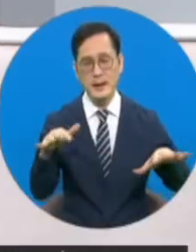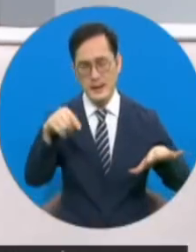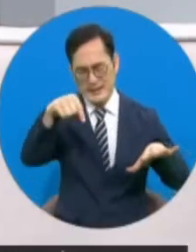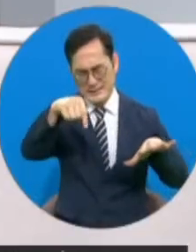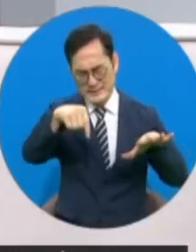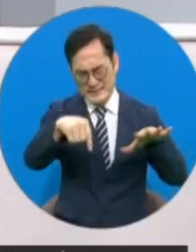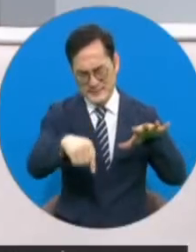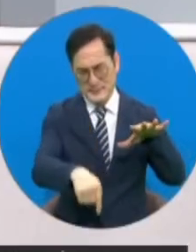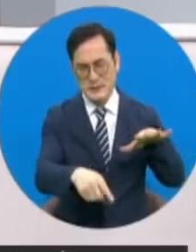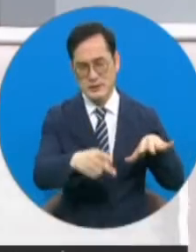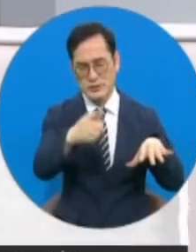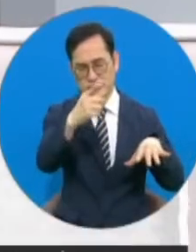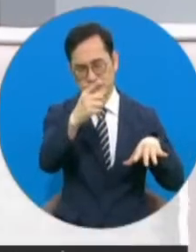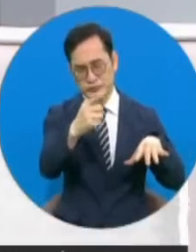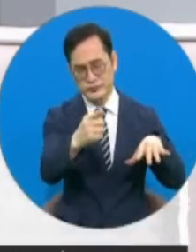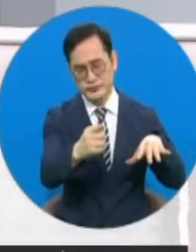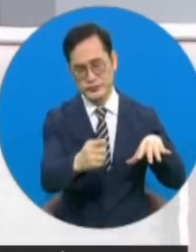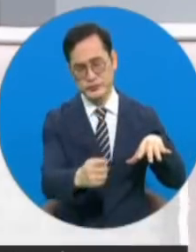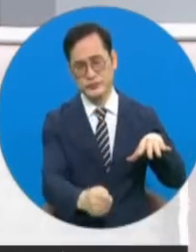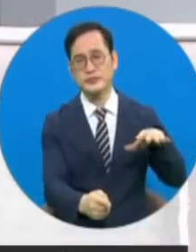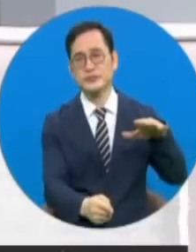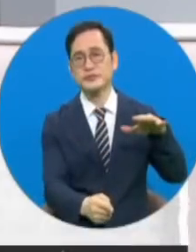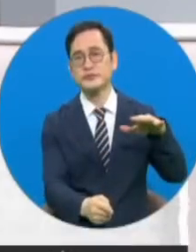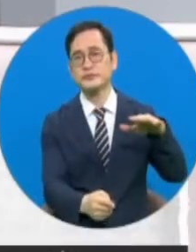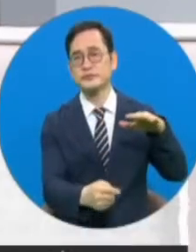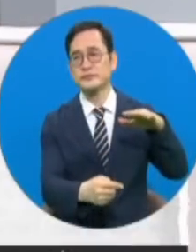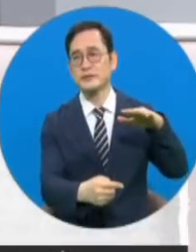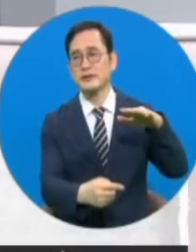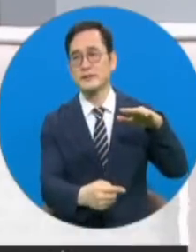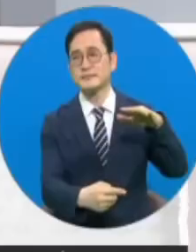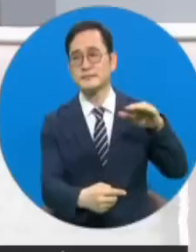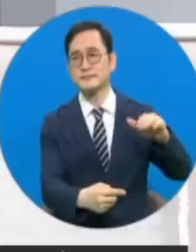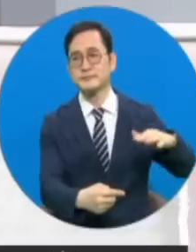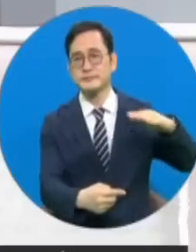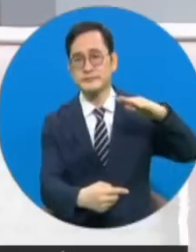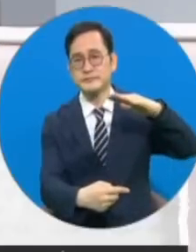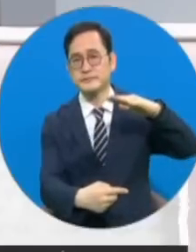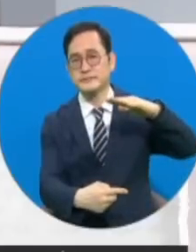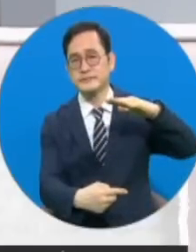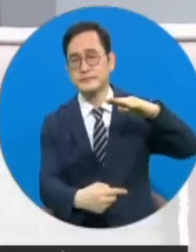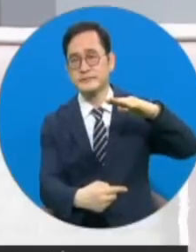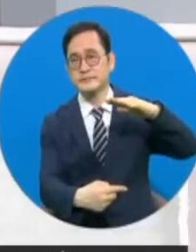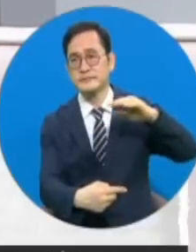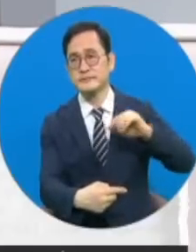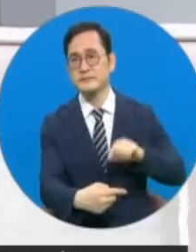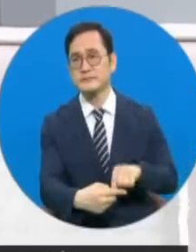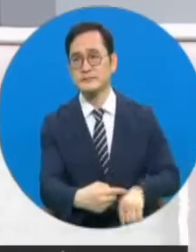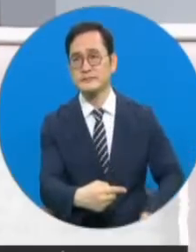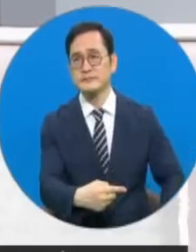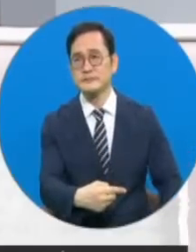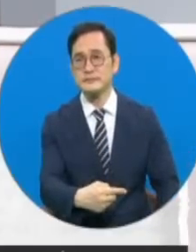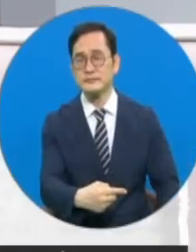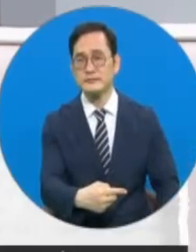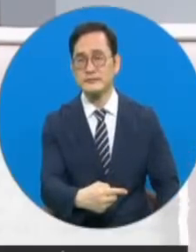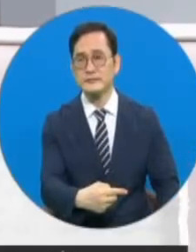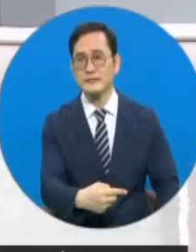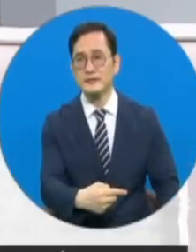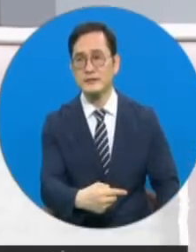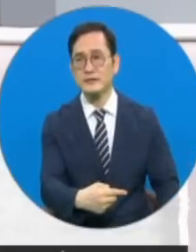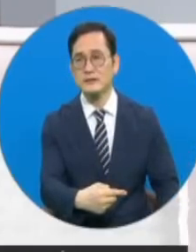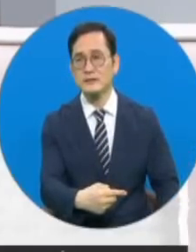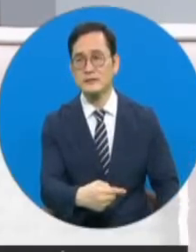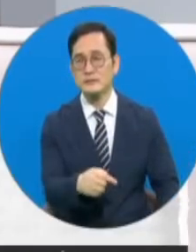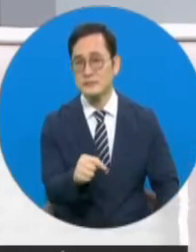15m 길이의 발사체 자녀가 있다고 하는데 일부 국민들께서 약간 약간 혼술이 있는데요